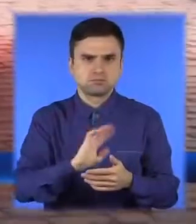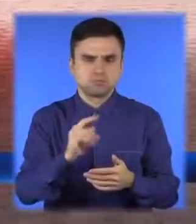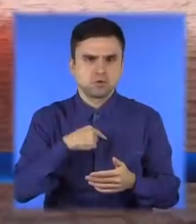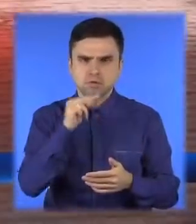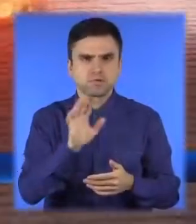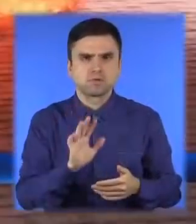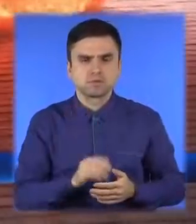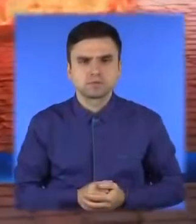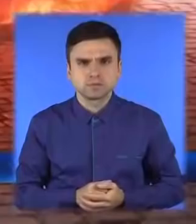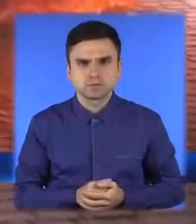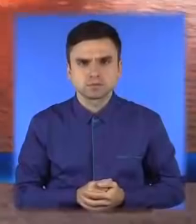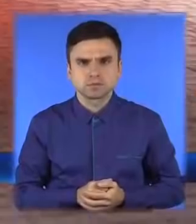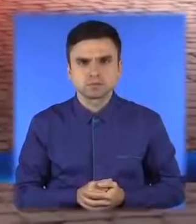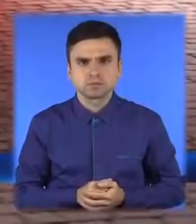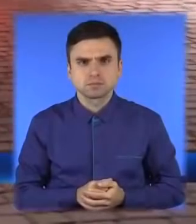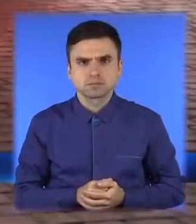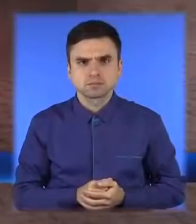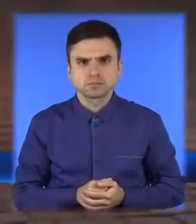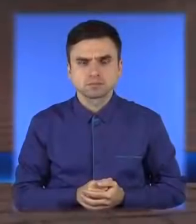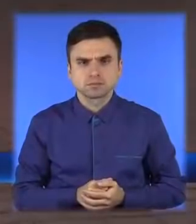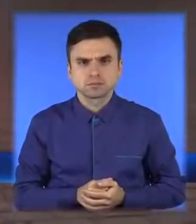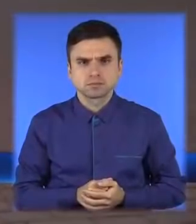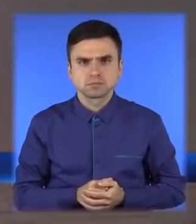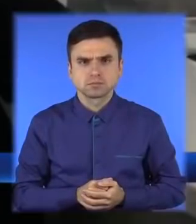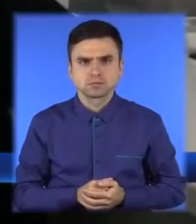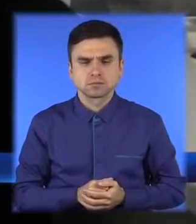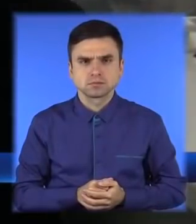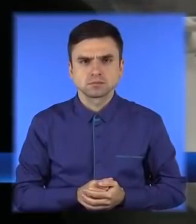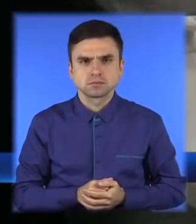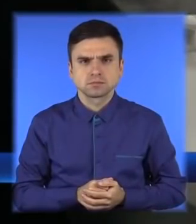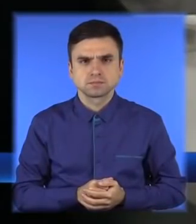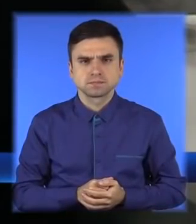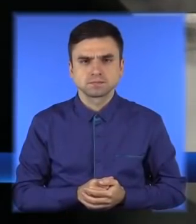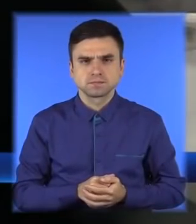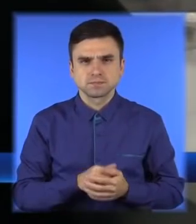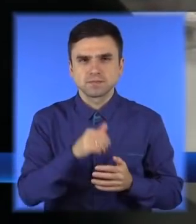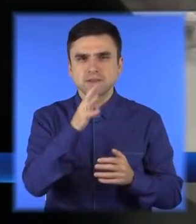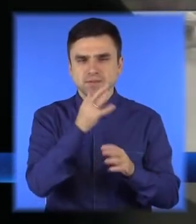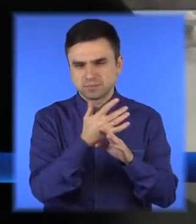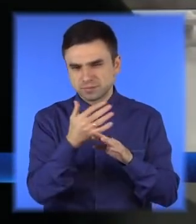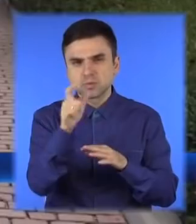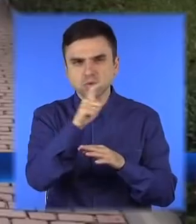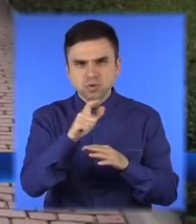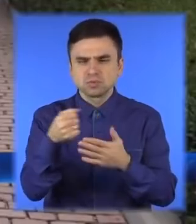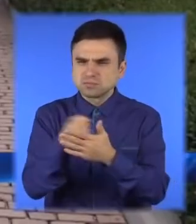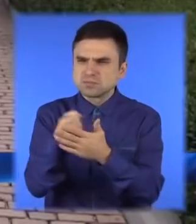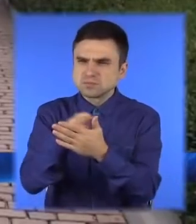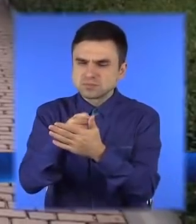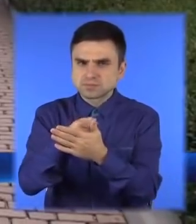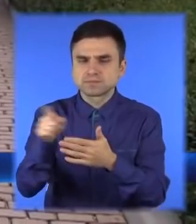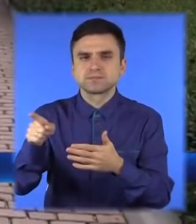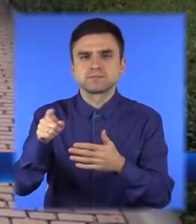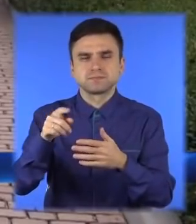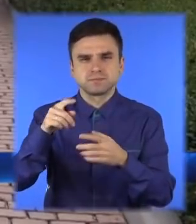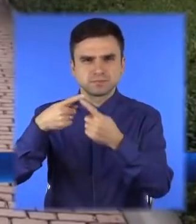сильно заходить у будівлю, проте керівників це геть не турбує. Вже за декілька годин під тиском людей Криворіжгаз